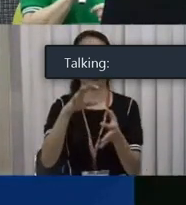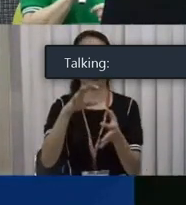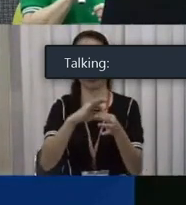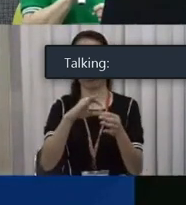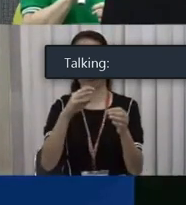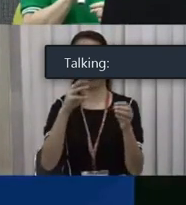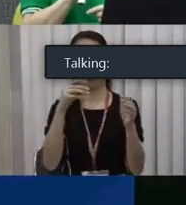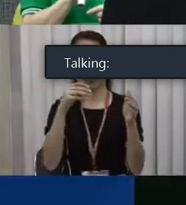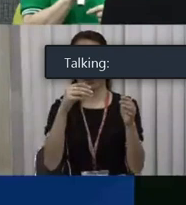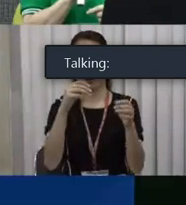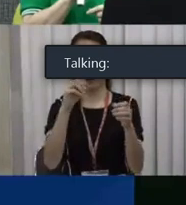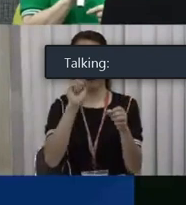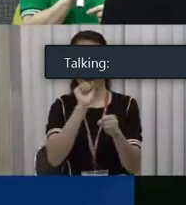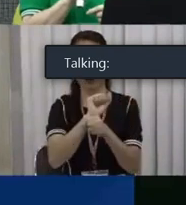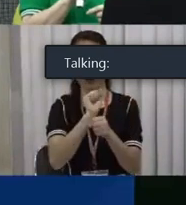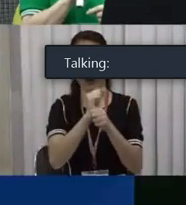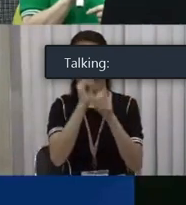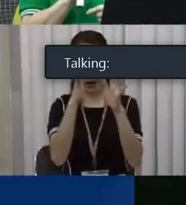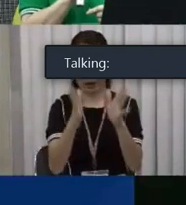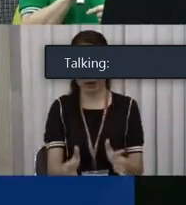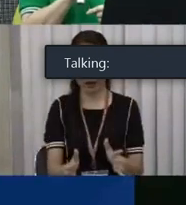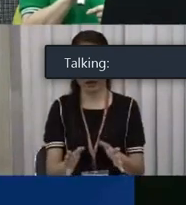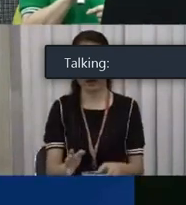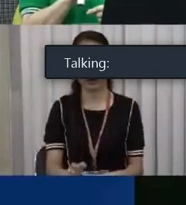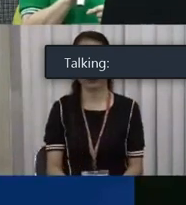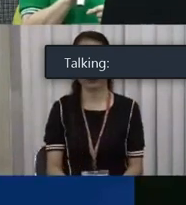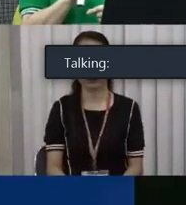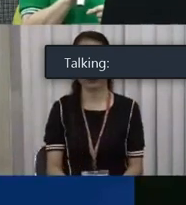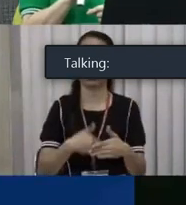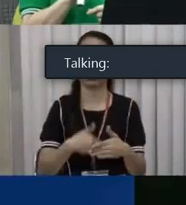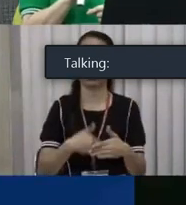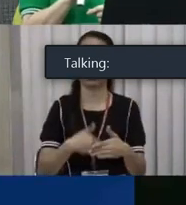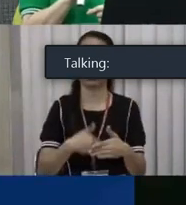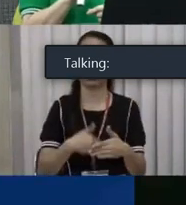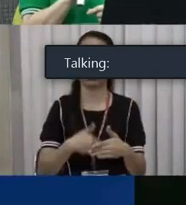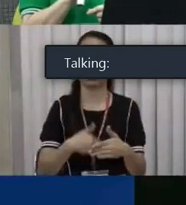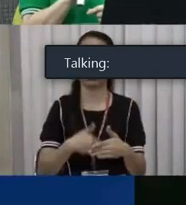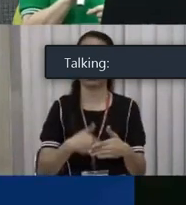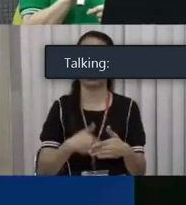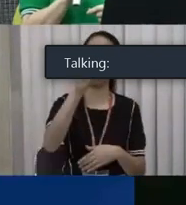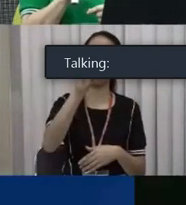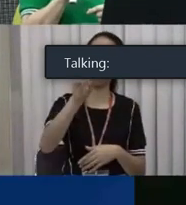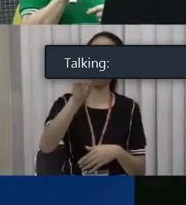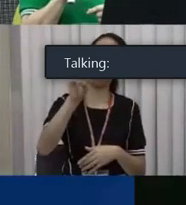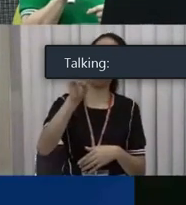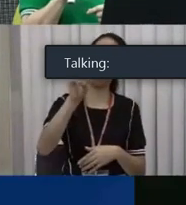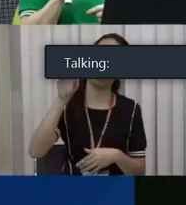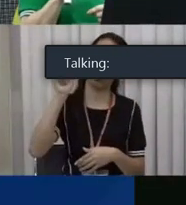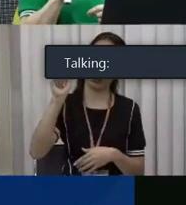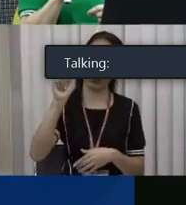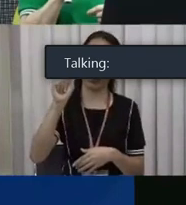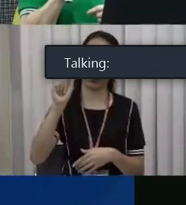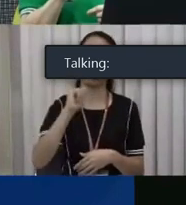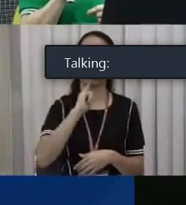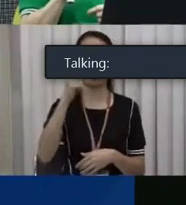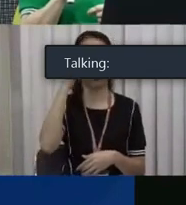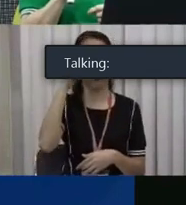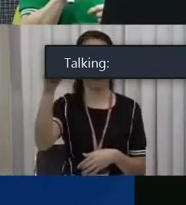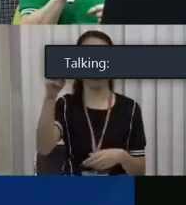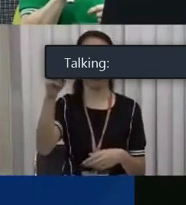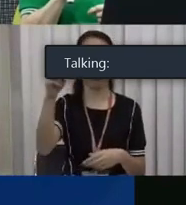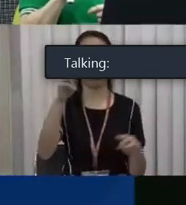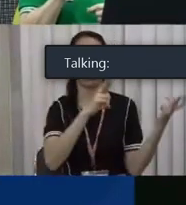minimum wage. Then the Occupational Safety and Health Center, the OWA, Overseas Workers